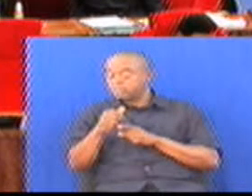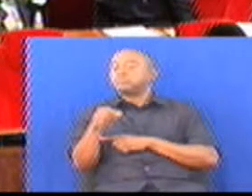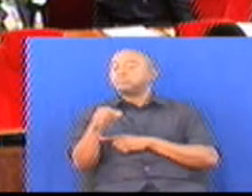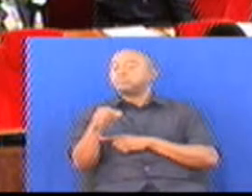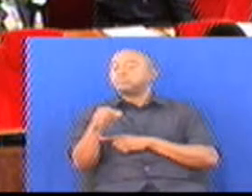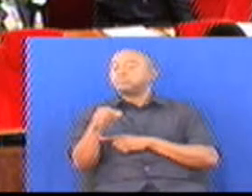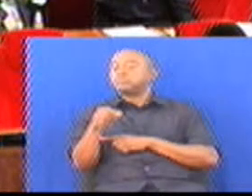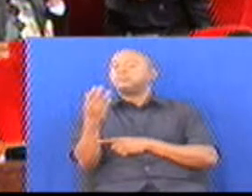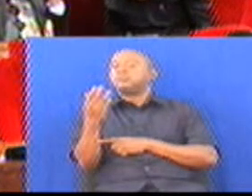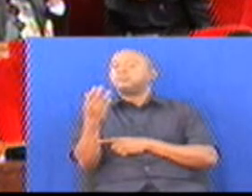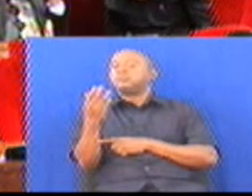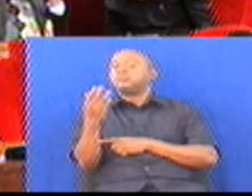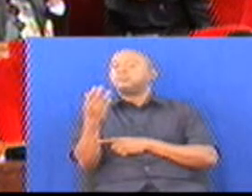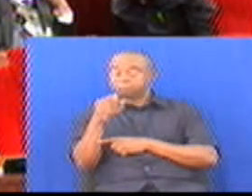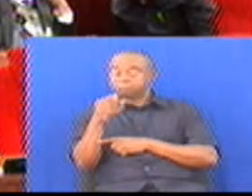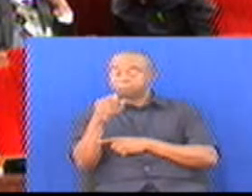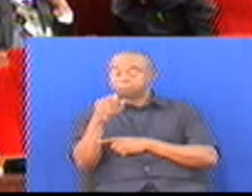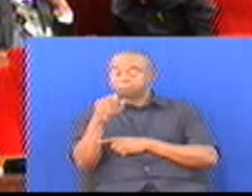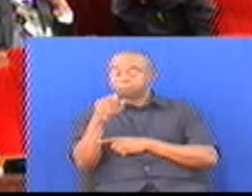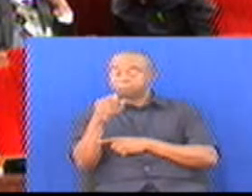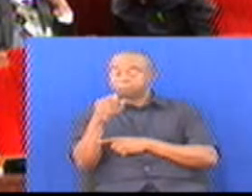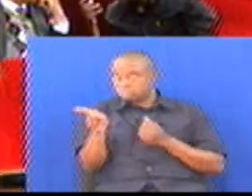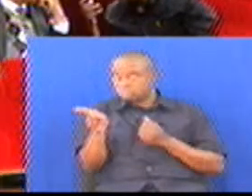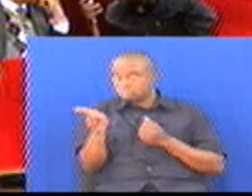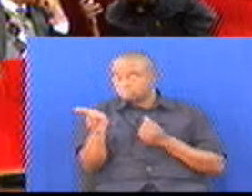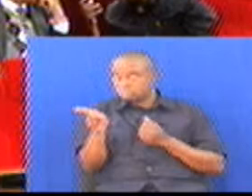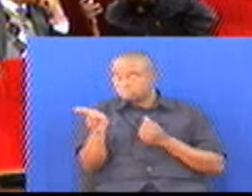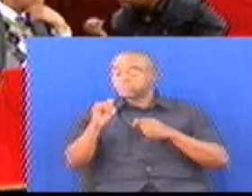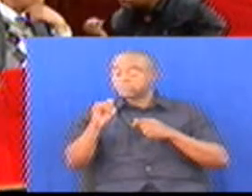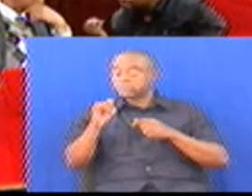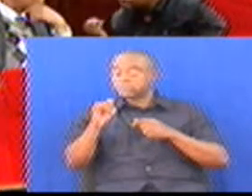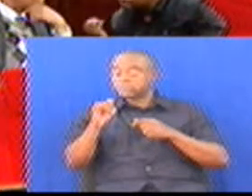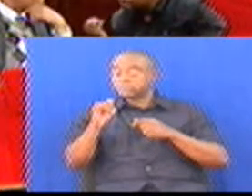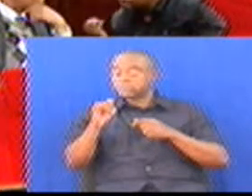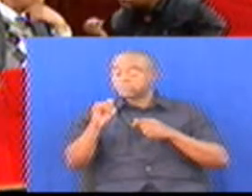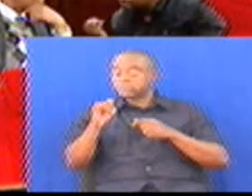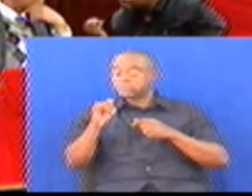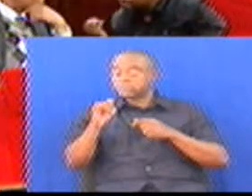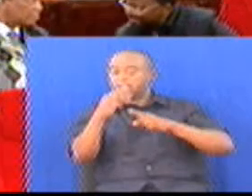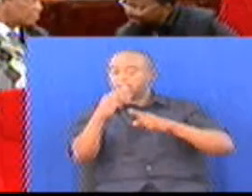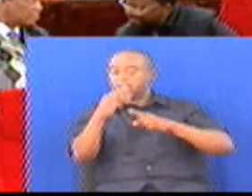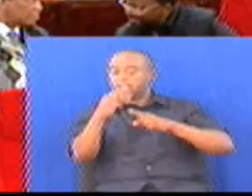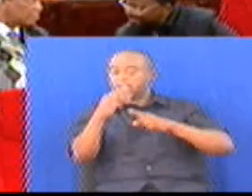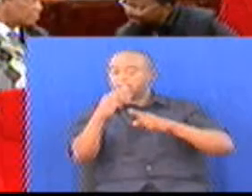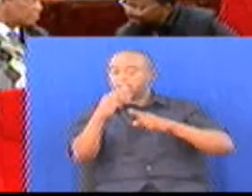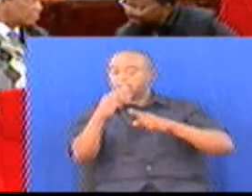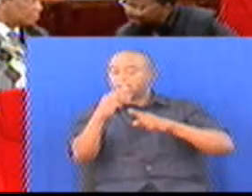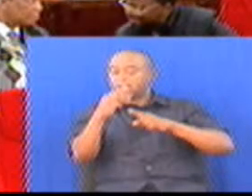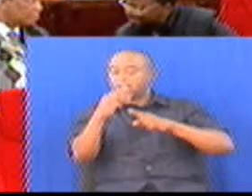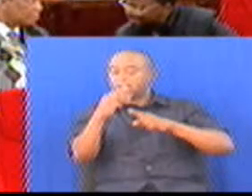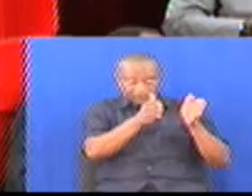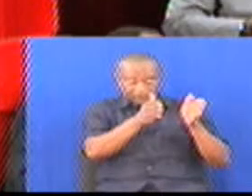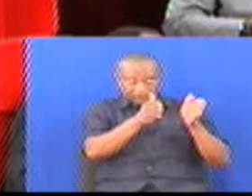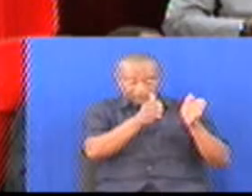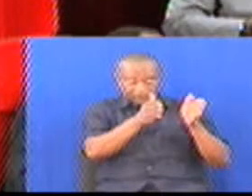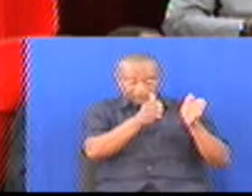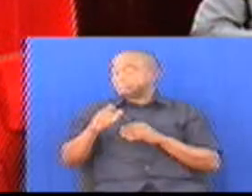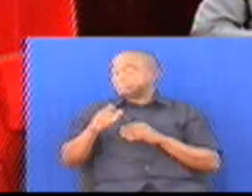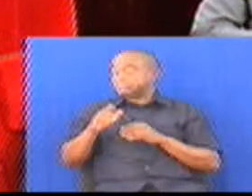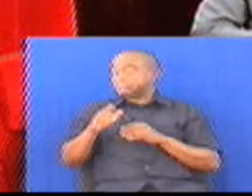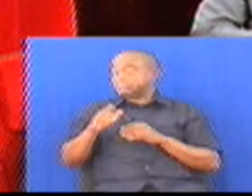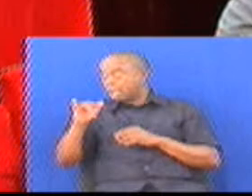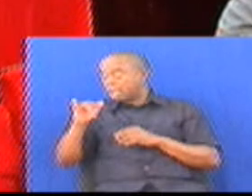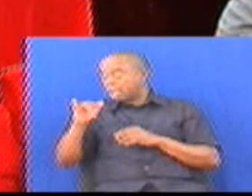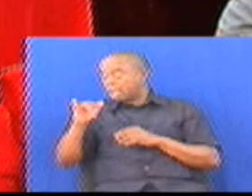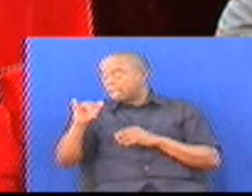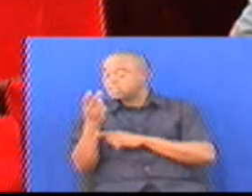284.75. Ujenzi wa gati lenye urefu wa mita 300 katika bandari ya Mtwara, ukarabati wa magala,